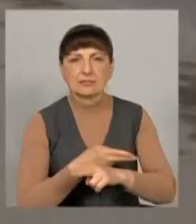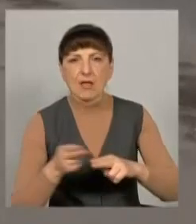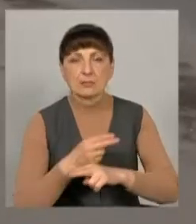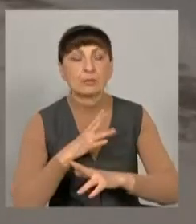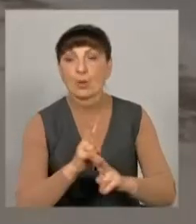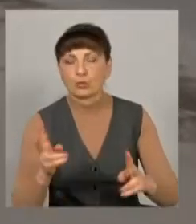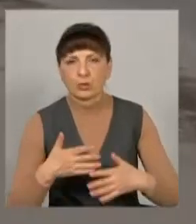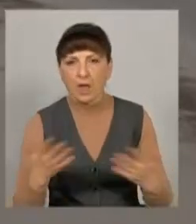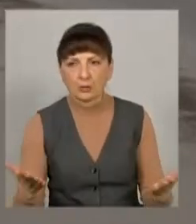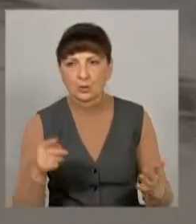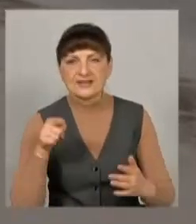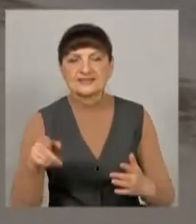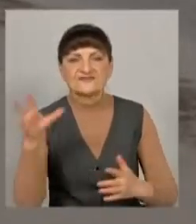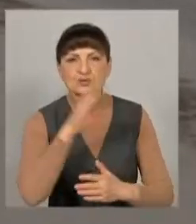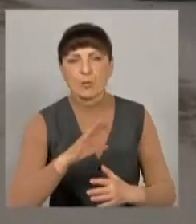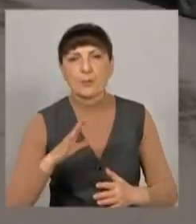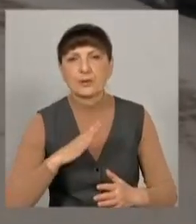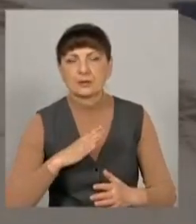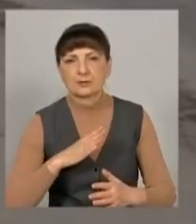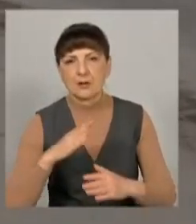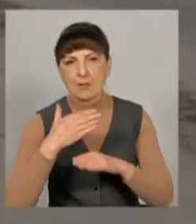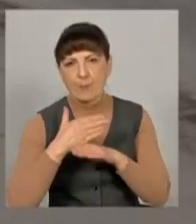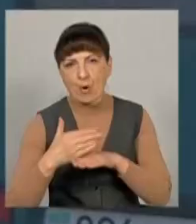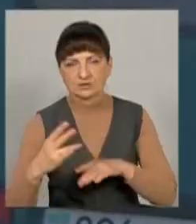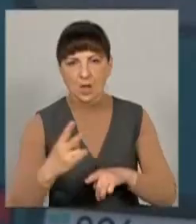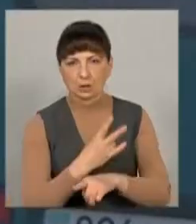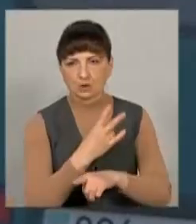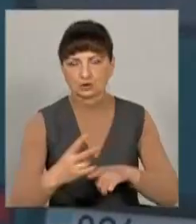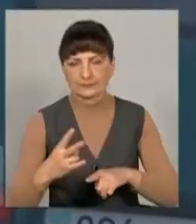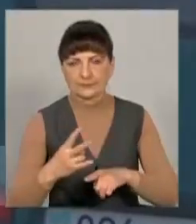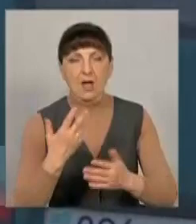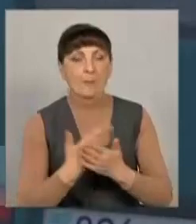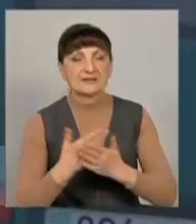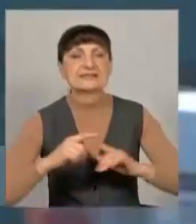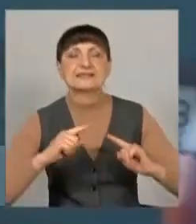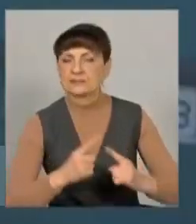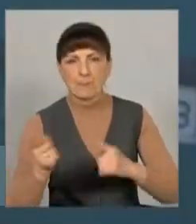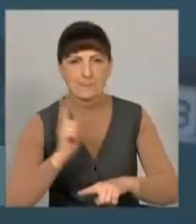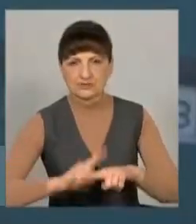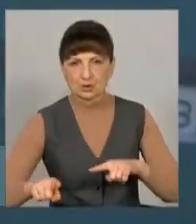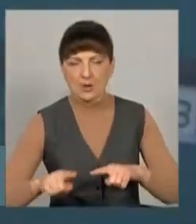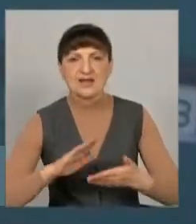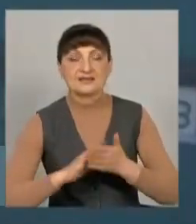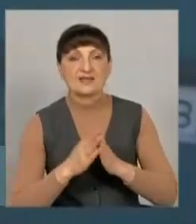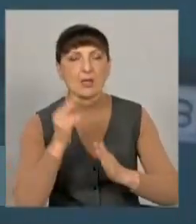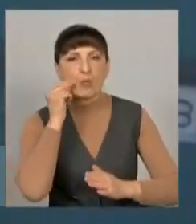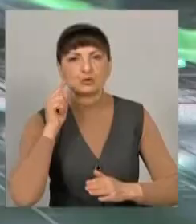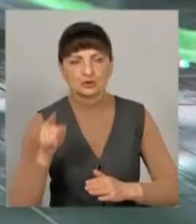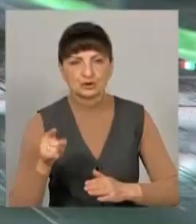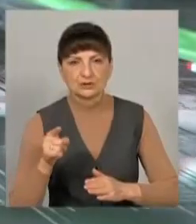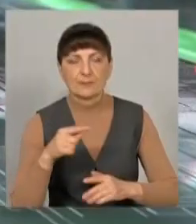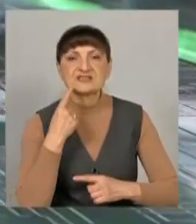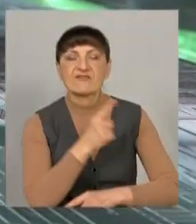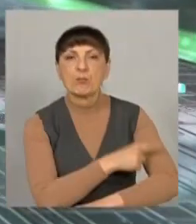было некому, поскольку все произошло поздней ночью. Подозреваемых задержали по горячим следам. Состояние самого пострадавшего, по